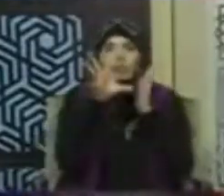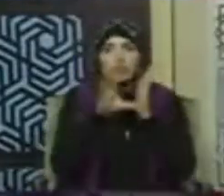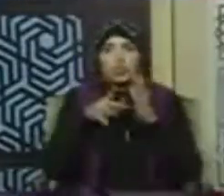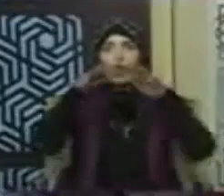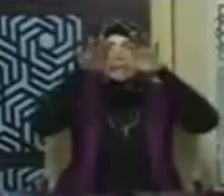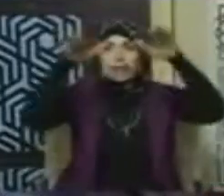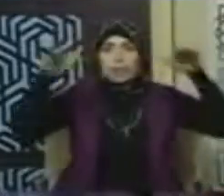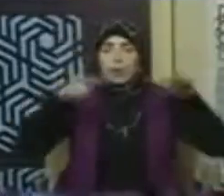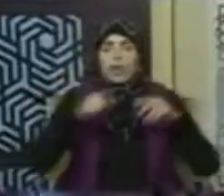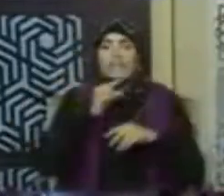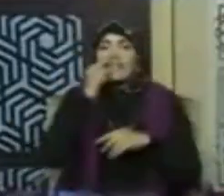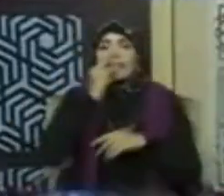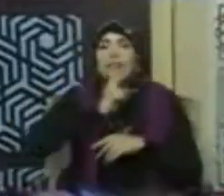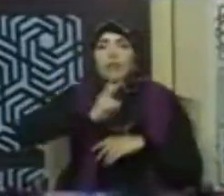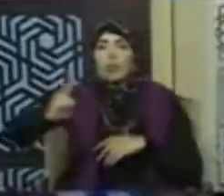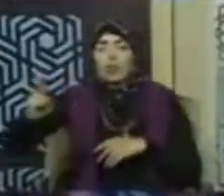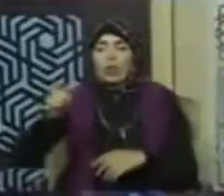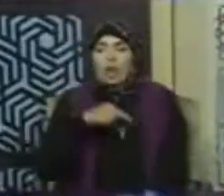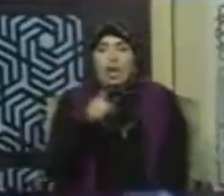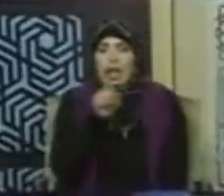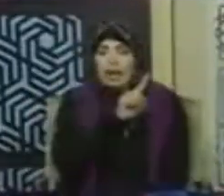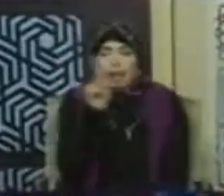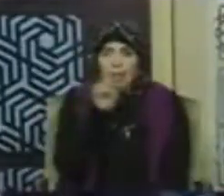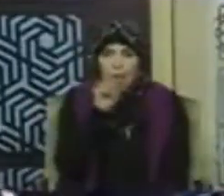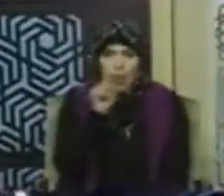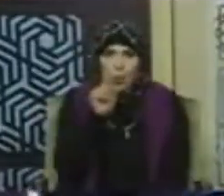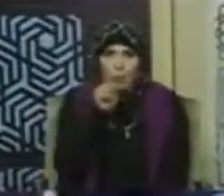السماوية، إذا لم تستحي